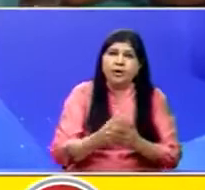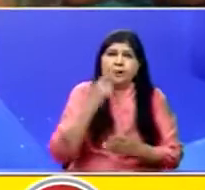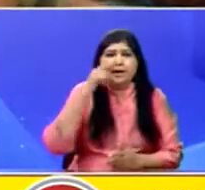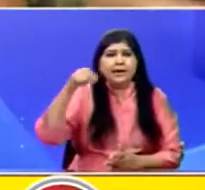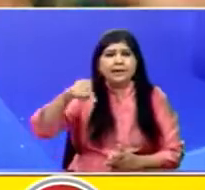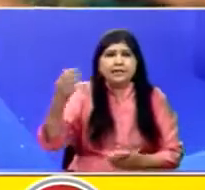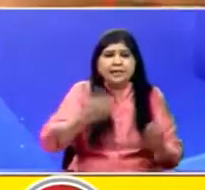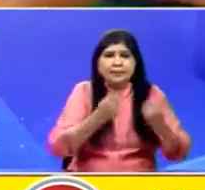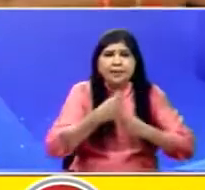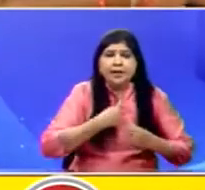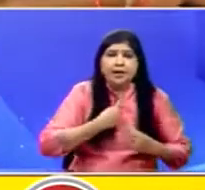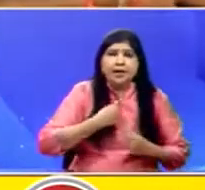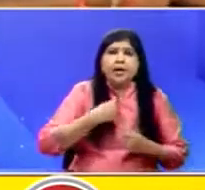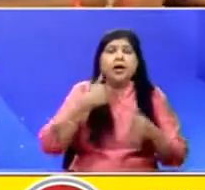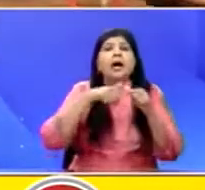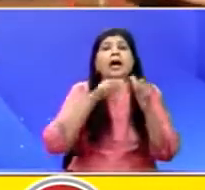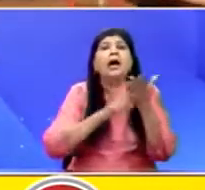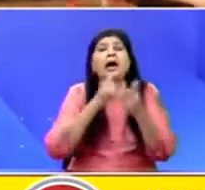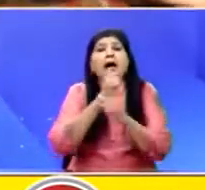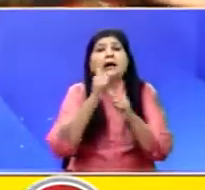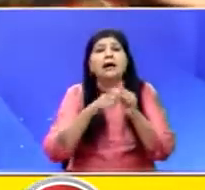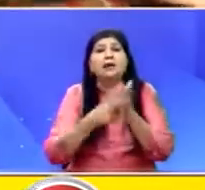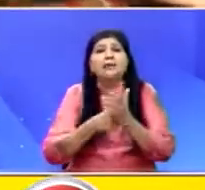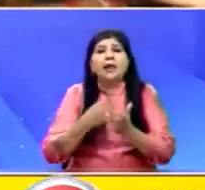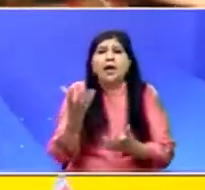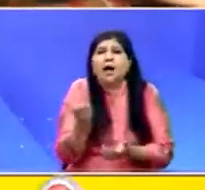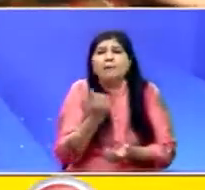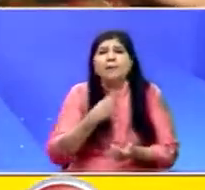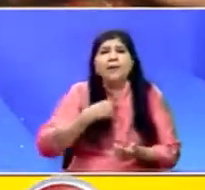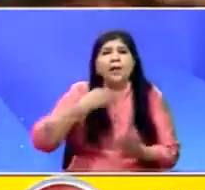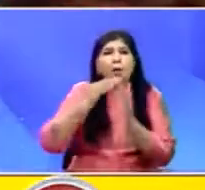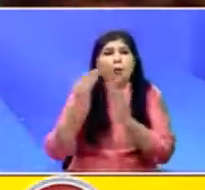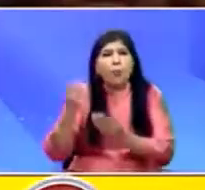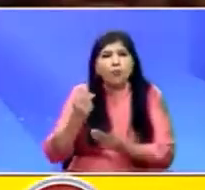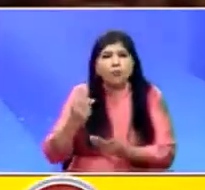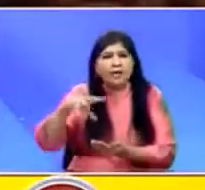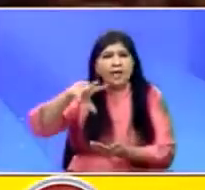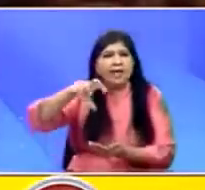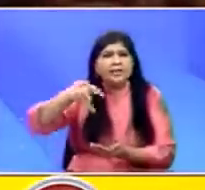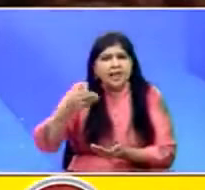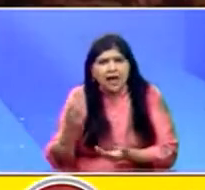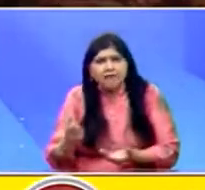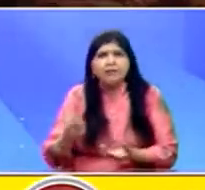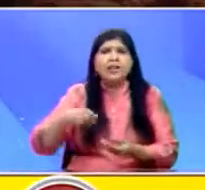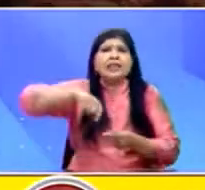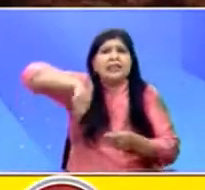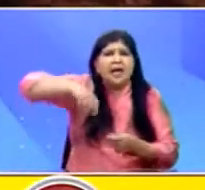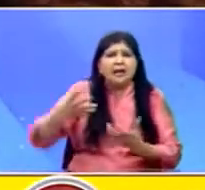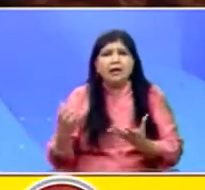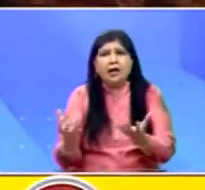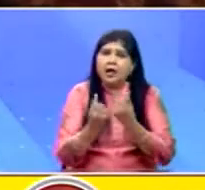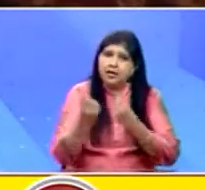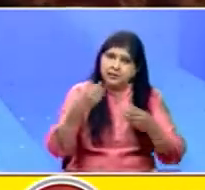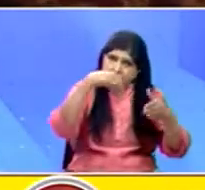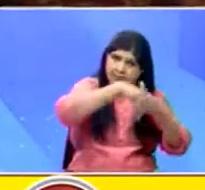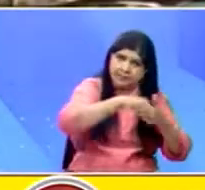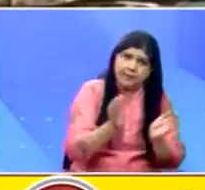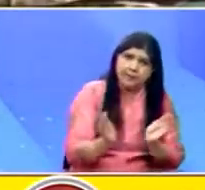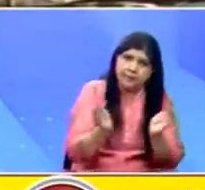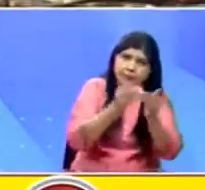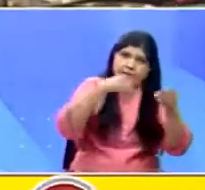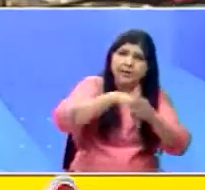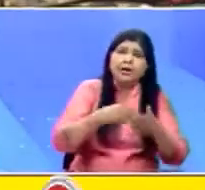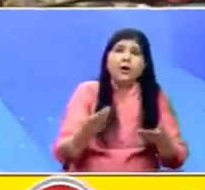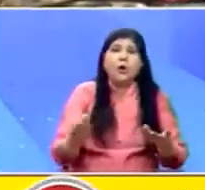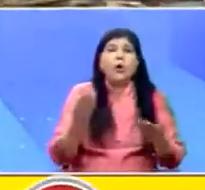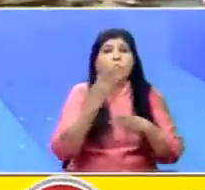महिलाएं आंगनवाड़ी केंद्र के लिए मुट्ठी भर अनाज लेकर आती हैं और इसी अनाज से शनिवार